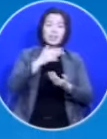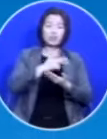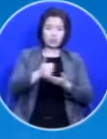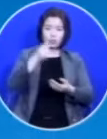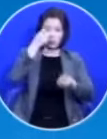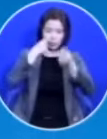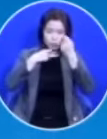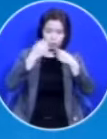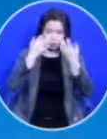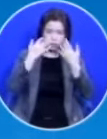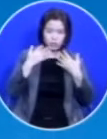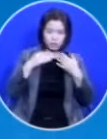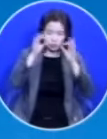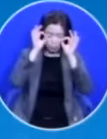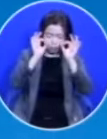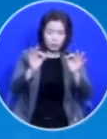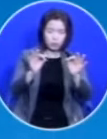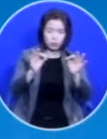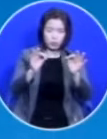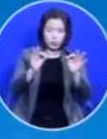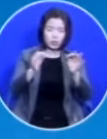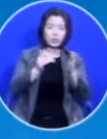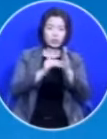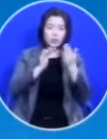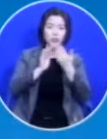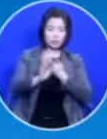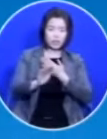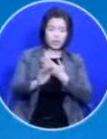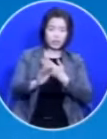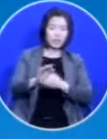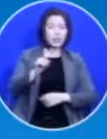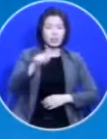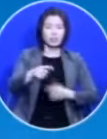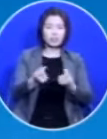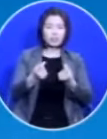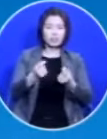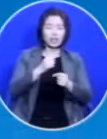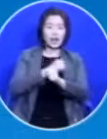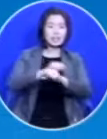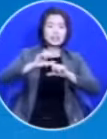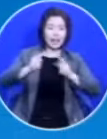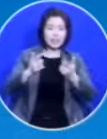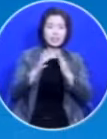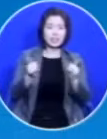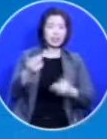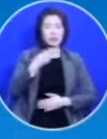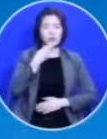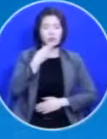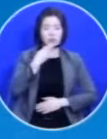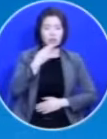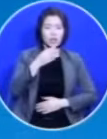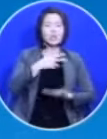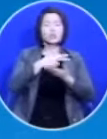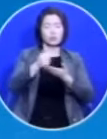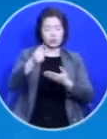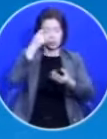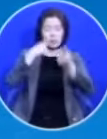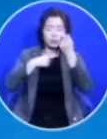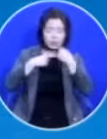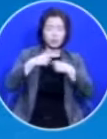우시는 것을 보시고 보고는 안 그럴 사람이 없습니다 주님이 오시는구나